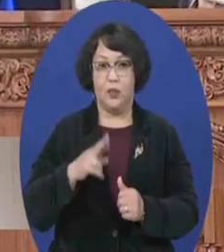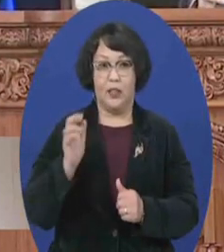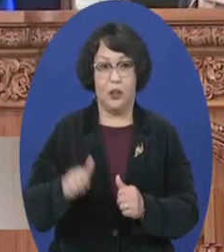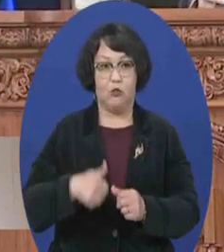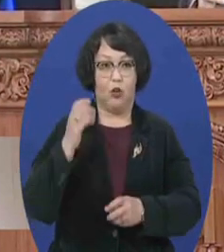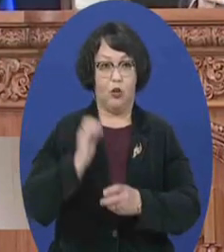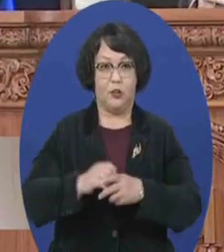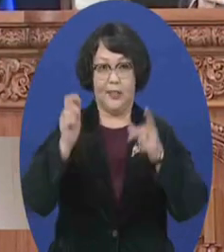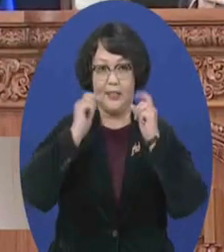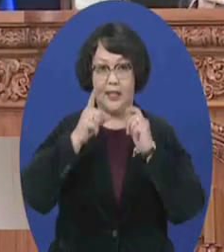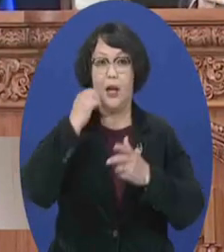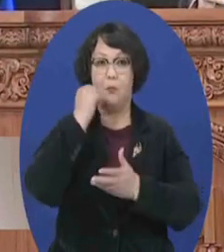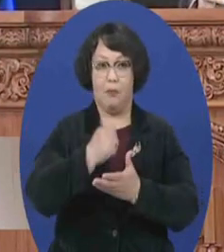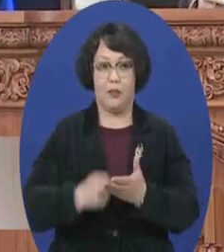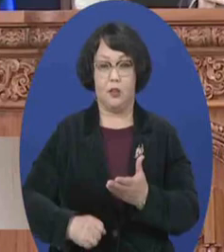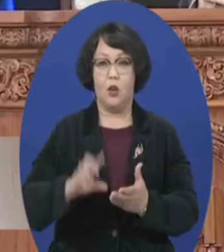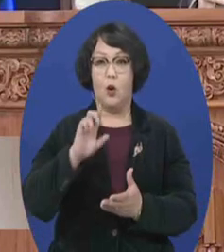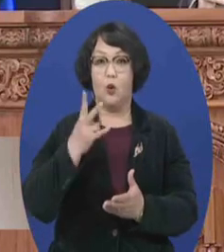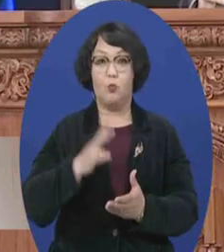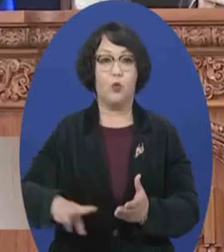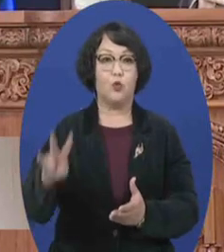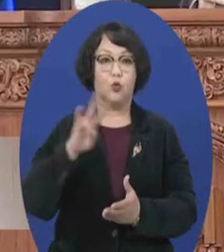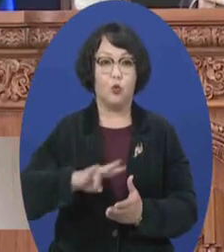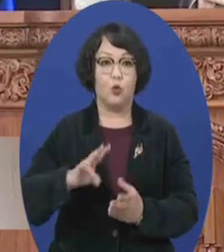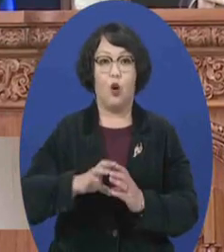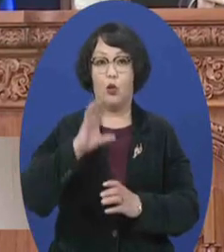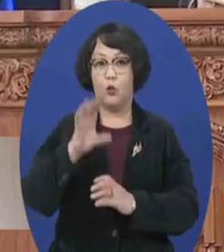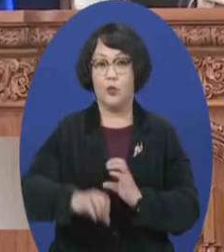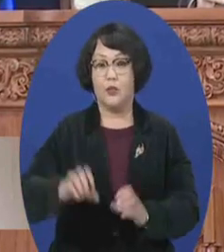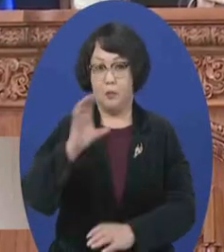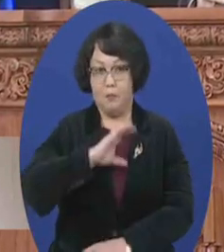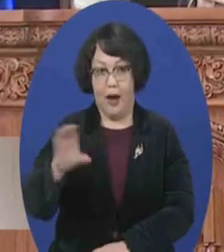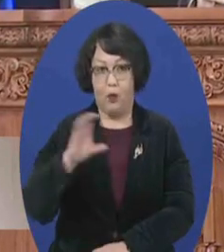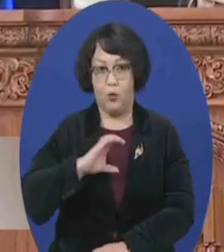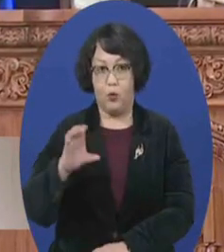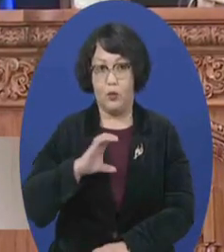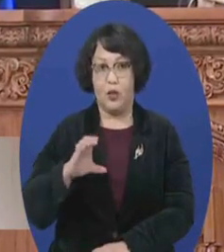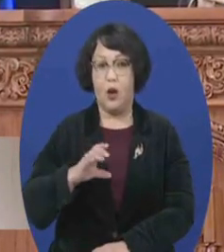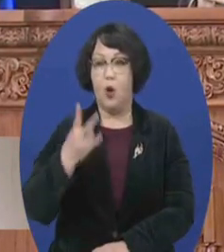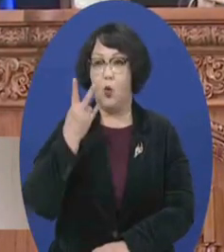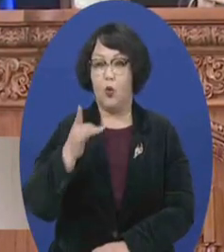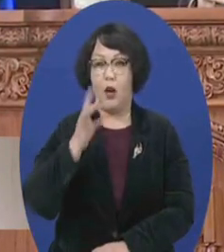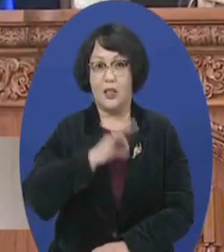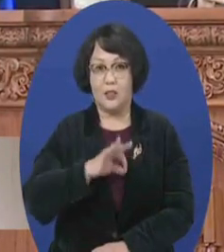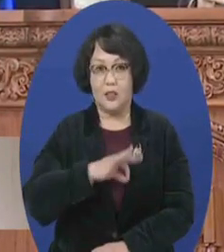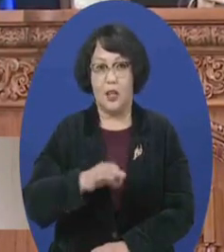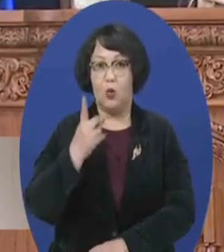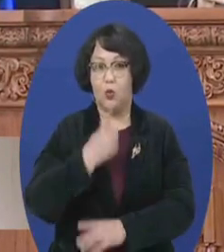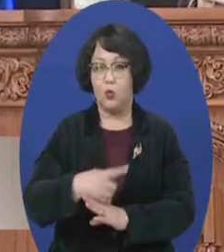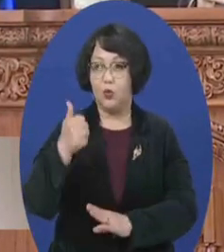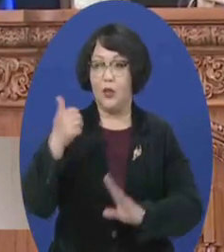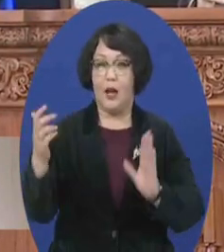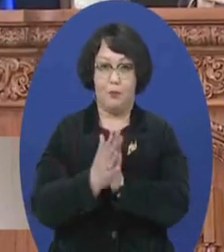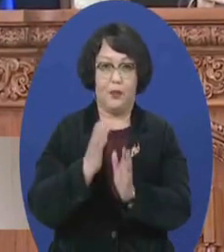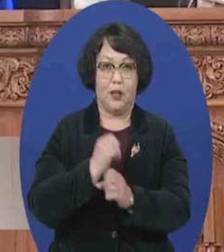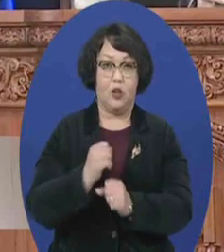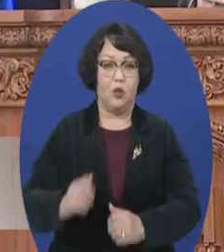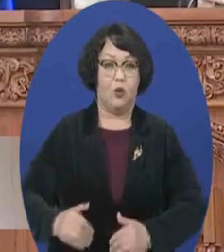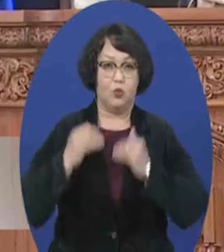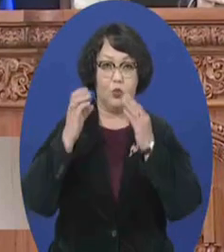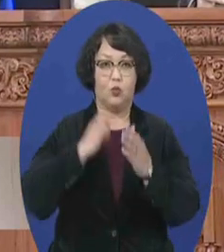оролцоог сэргээн баттаж, бүс нутгийн болон олон улсын байгууллагуудтай үр өгөөжтэй хамтын